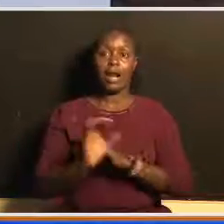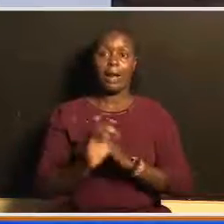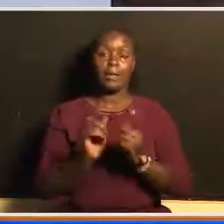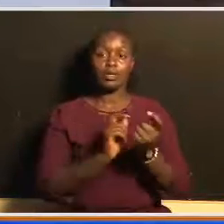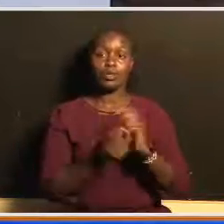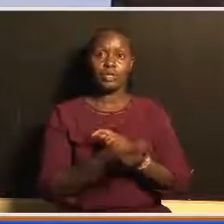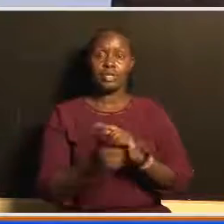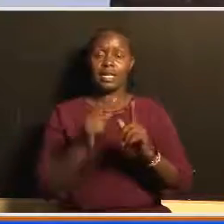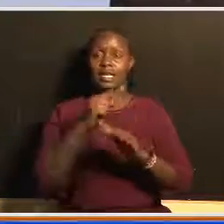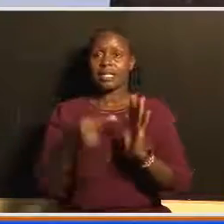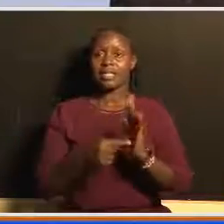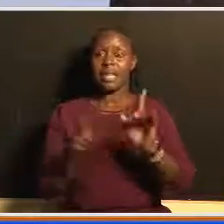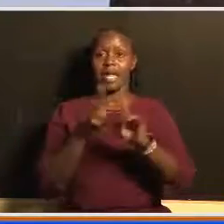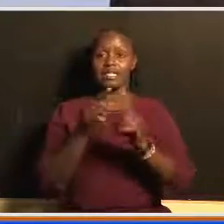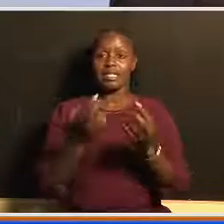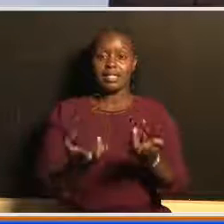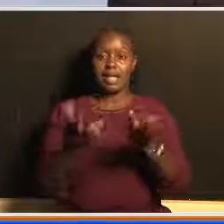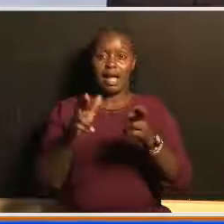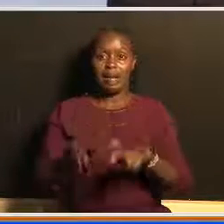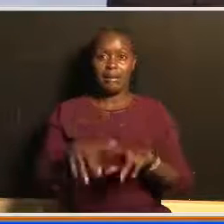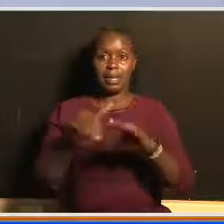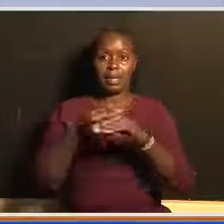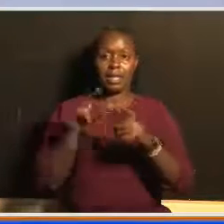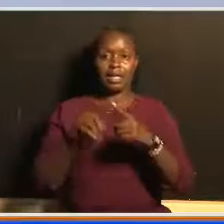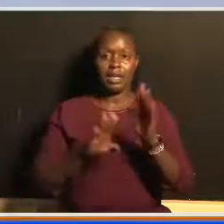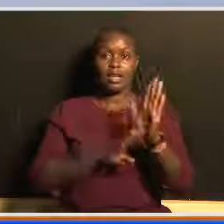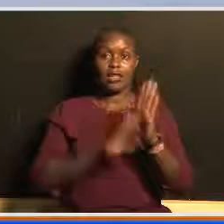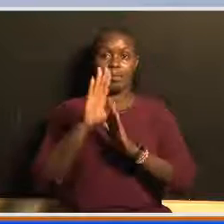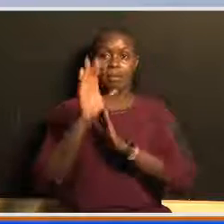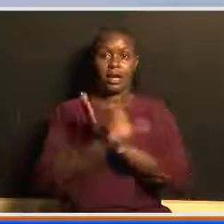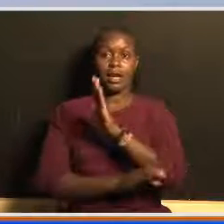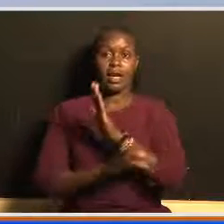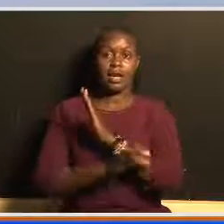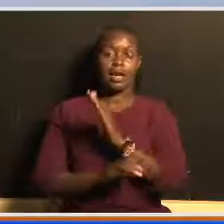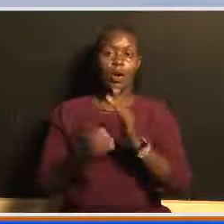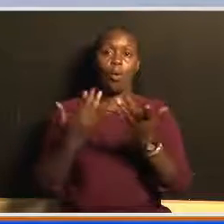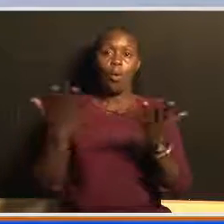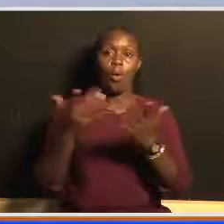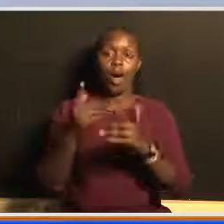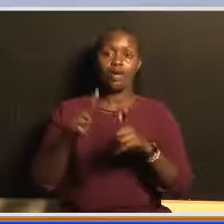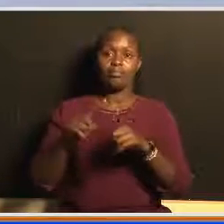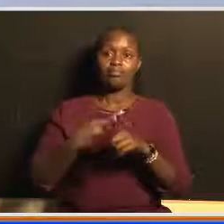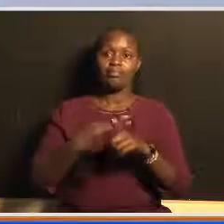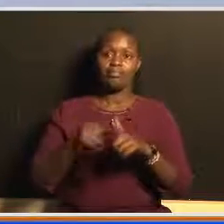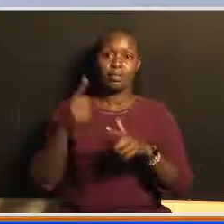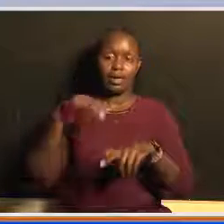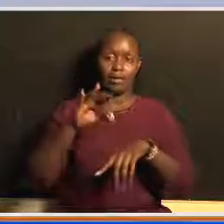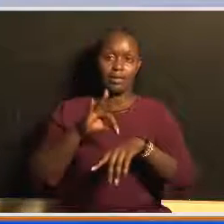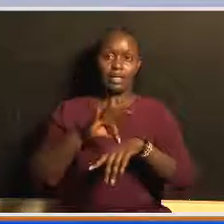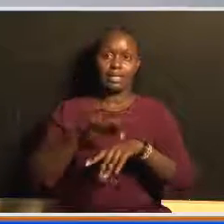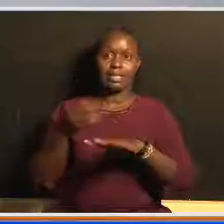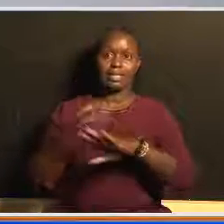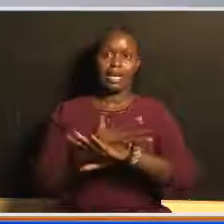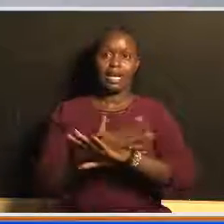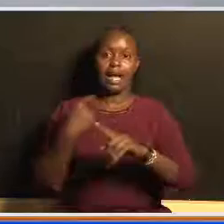just as it is already happening in developed countries where diseases like skin cancer are prevalent.